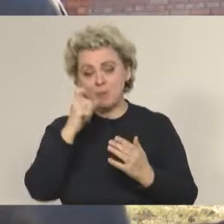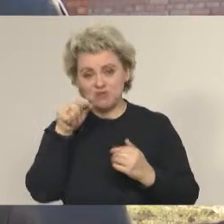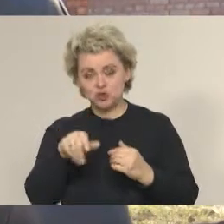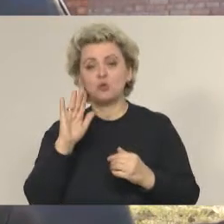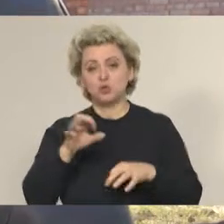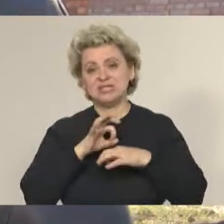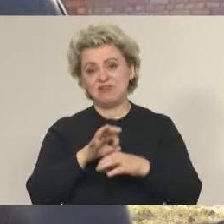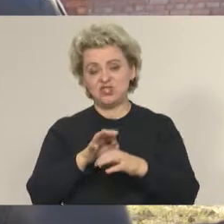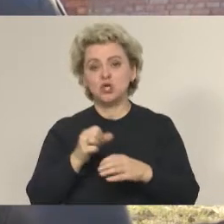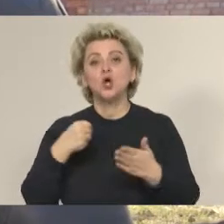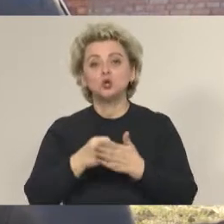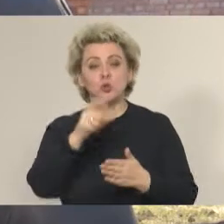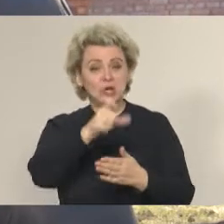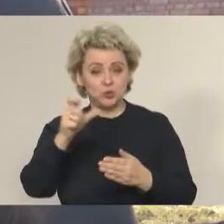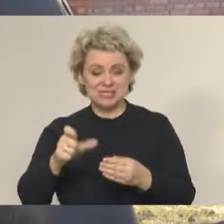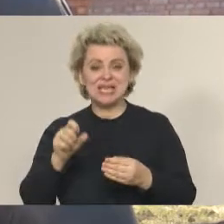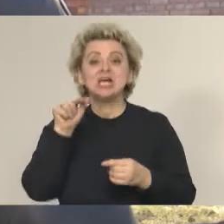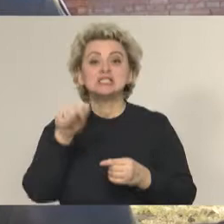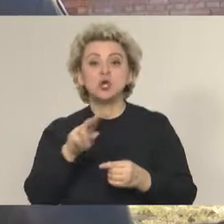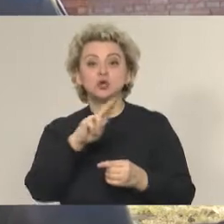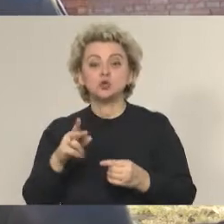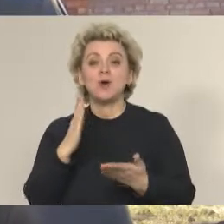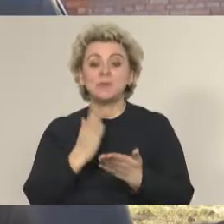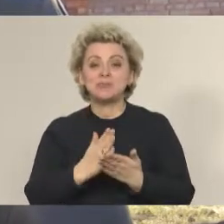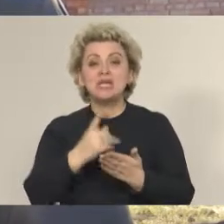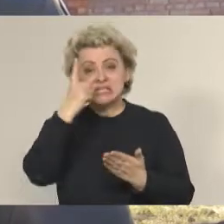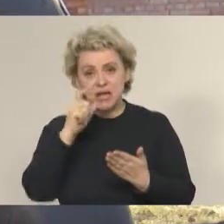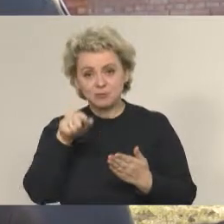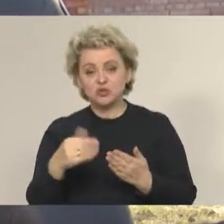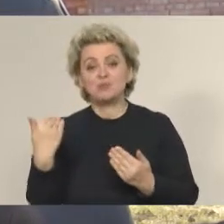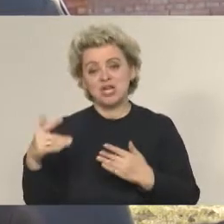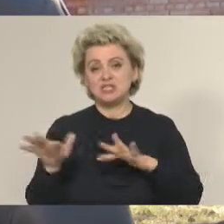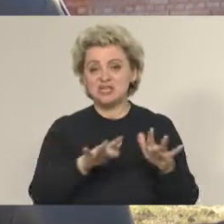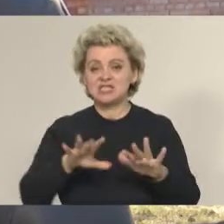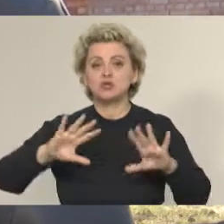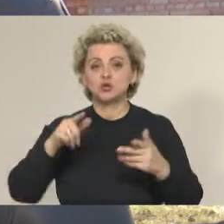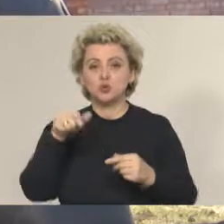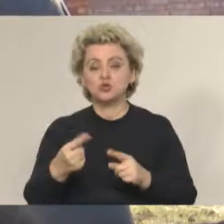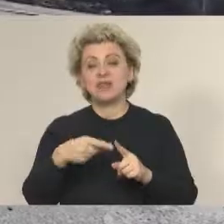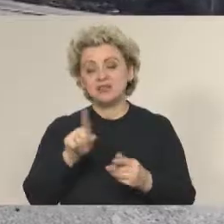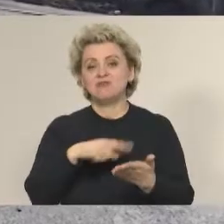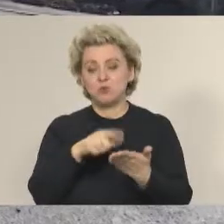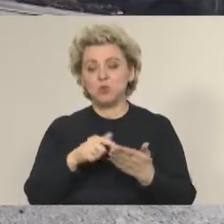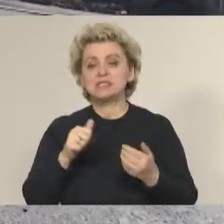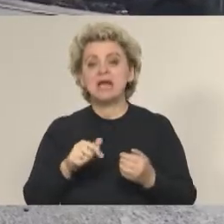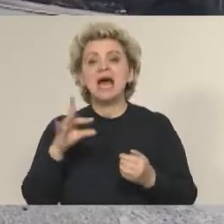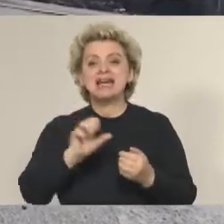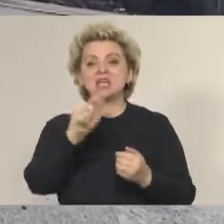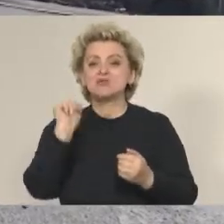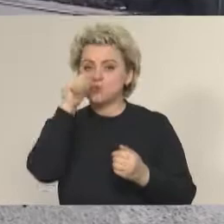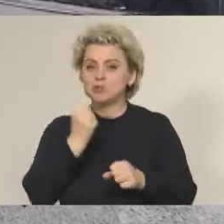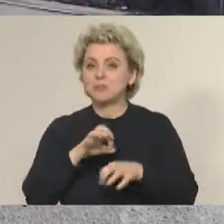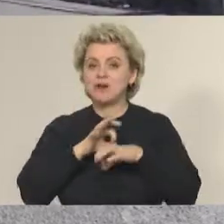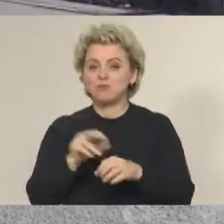будет доведен до населения текст информационного сообщения по их действиям в случае возникновения угрозы. Раз в год здесь